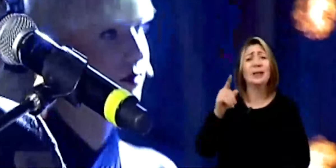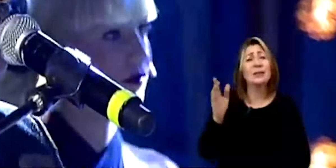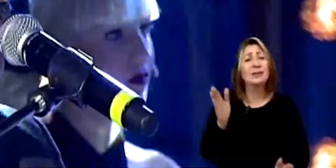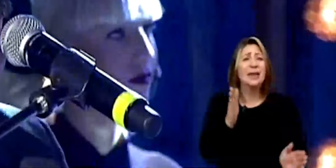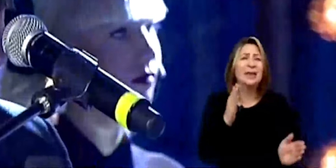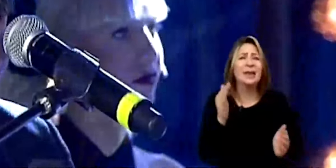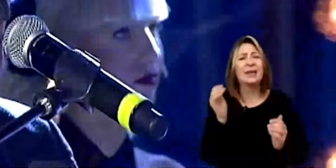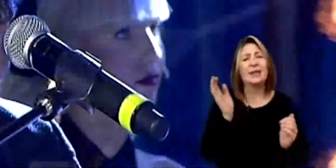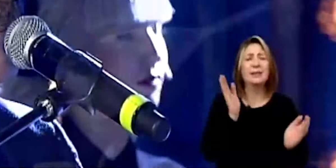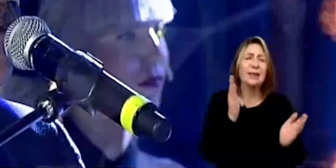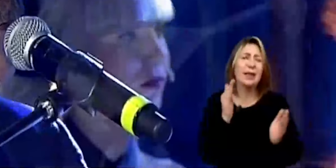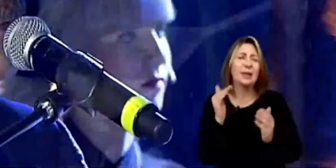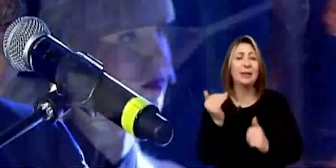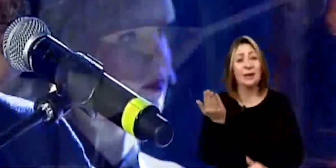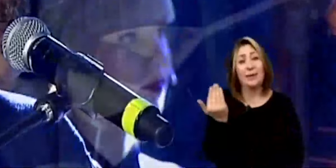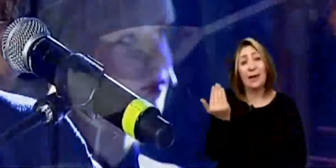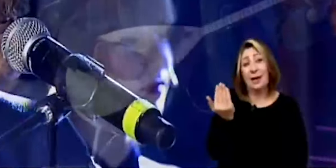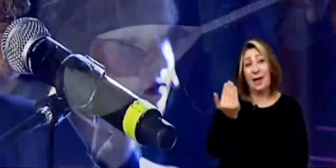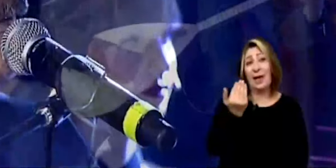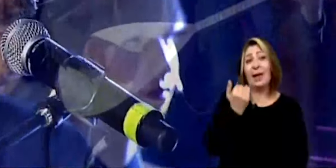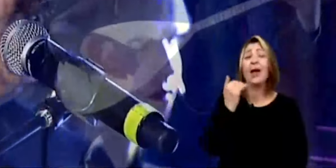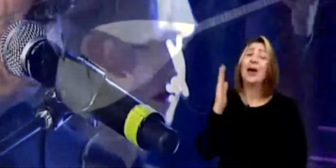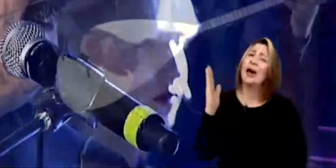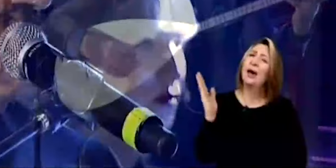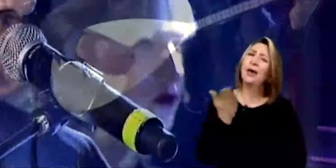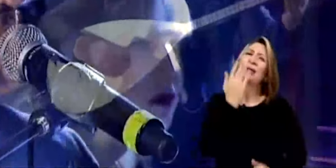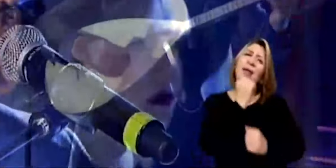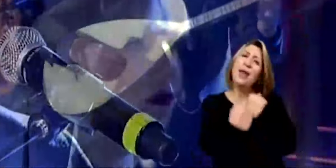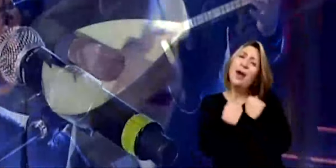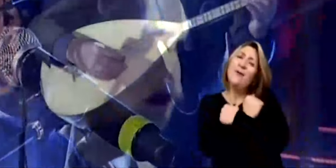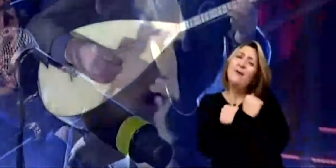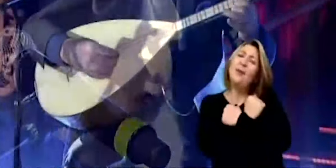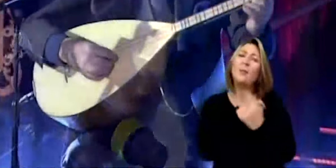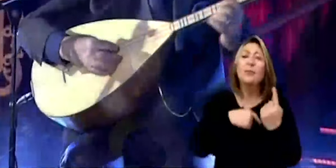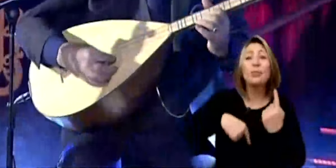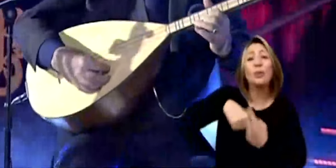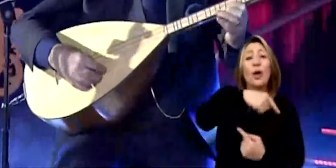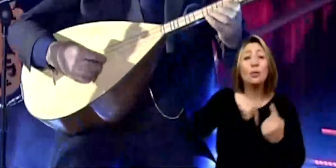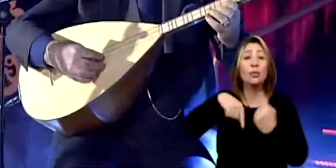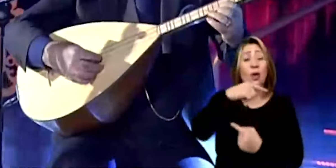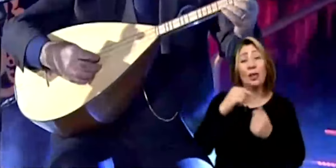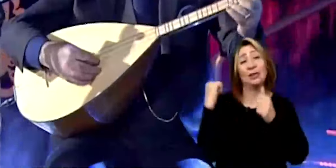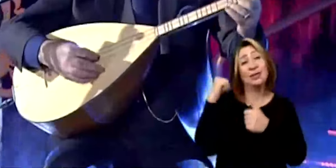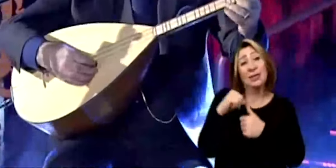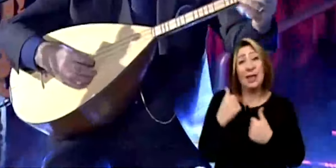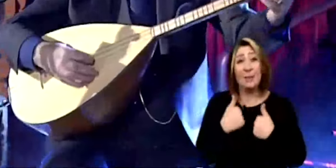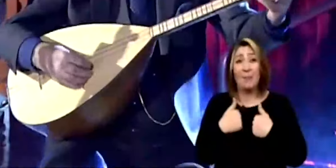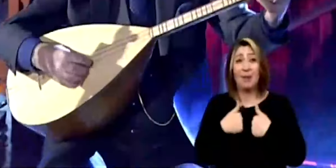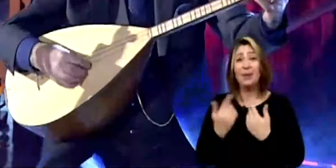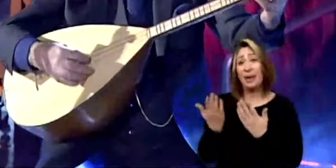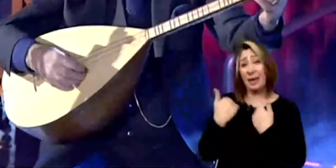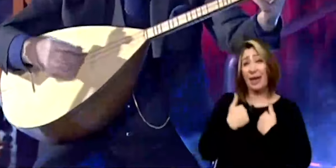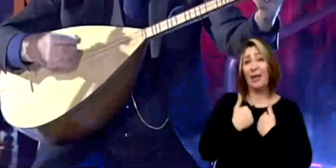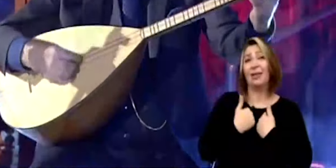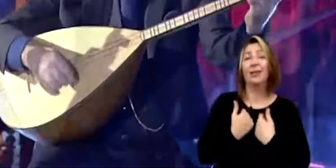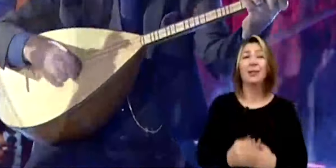alırlar. Salına da salına da gel, haydi yavrum dön dolaş yine